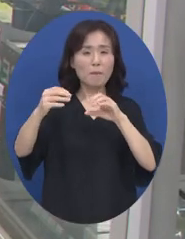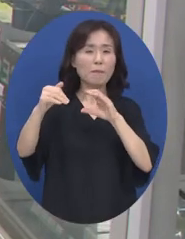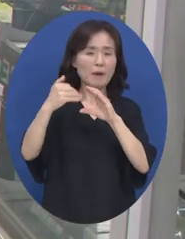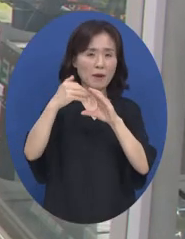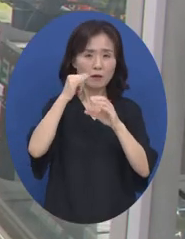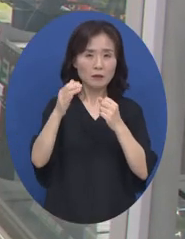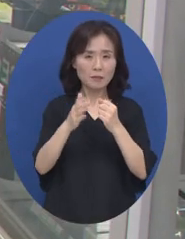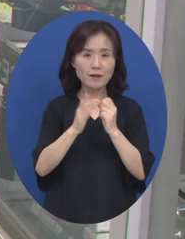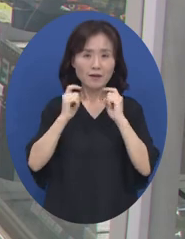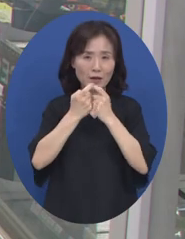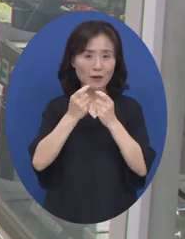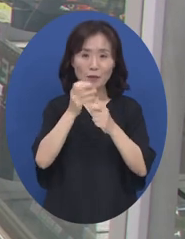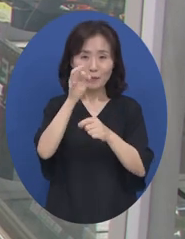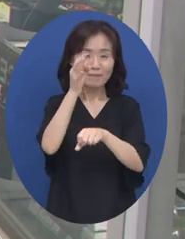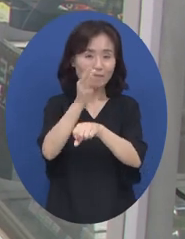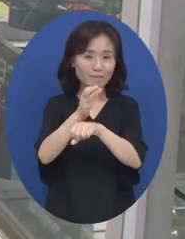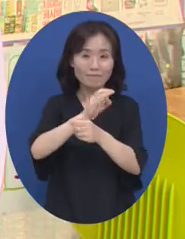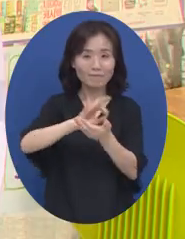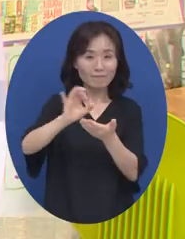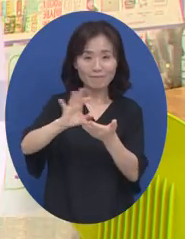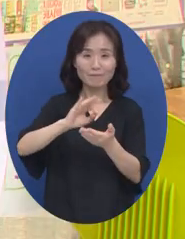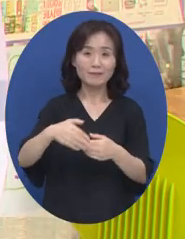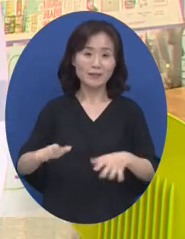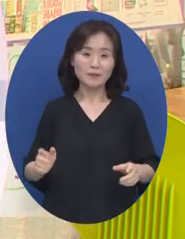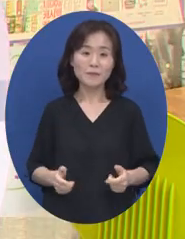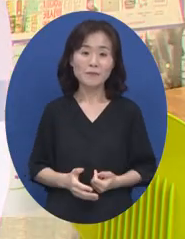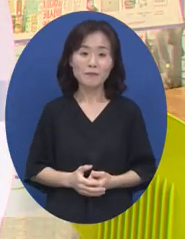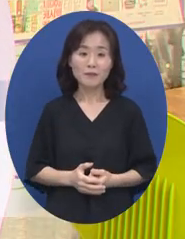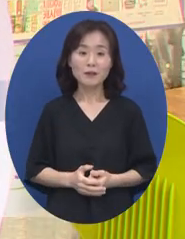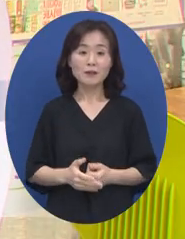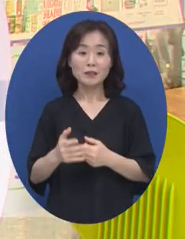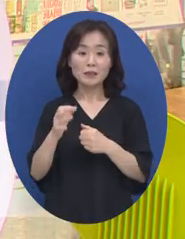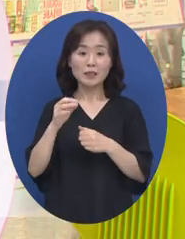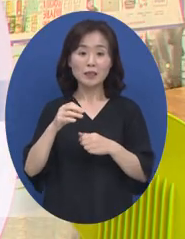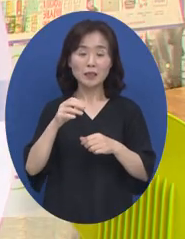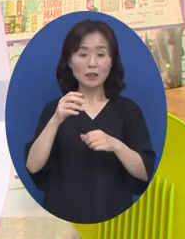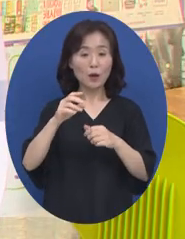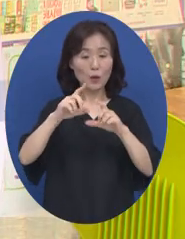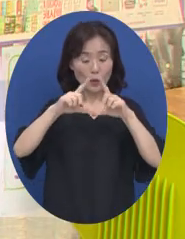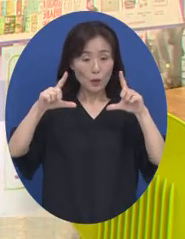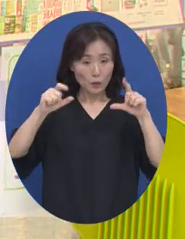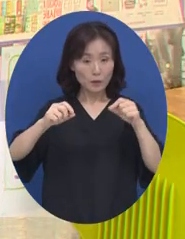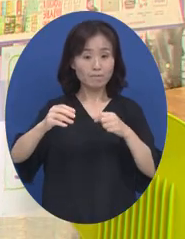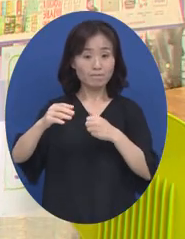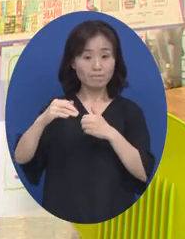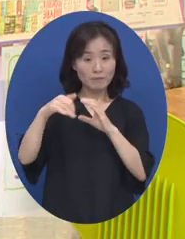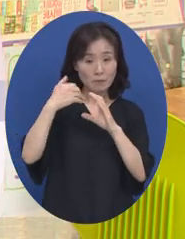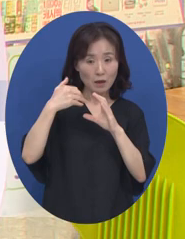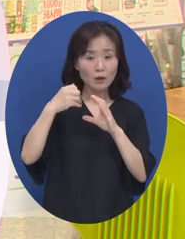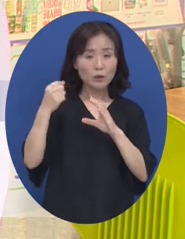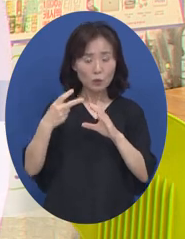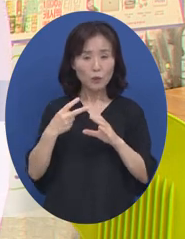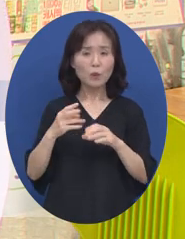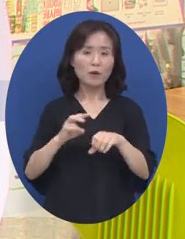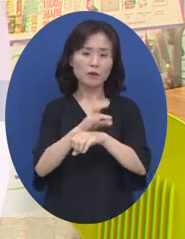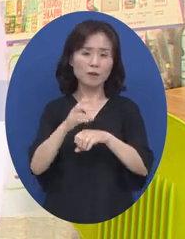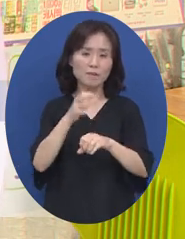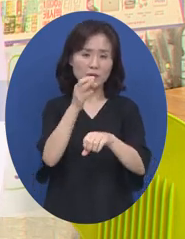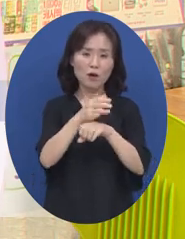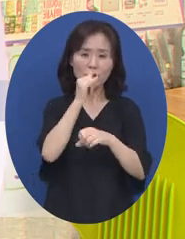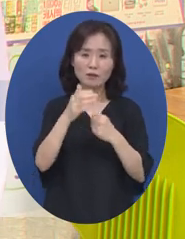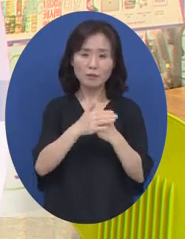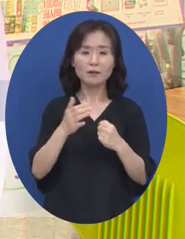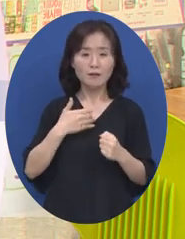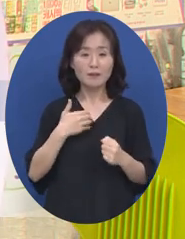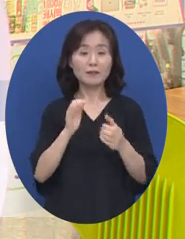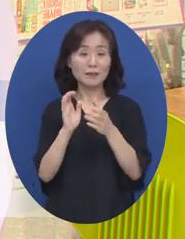없습니다. 지원해주시는 지원금이랑 구매하는 장소도 편의점 등에서도 구매가 가능해서 저와